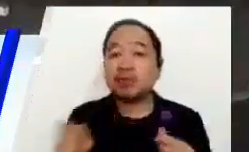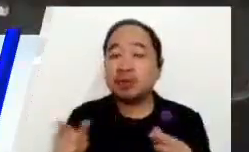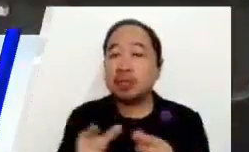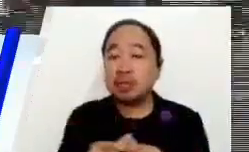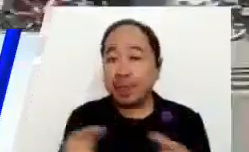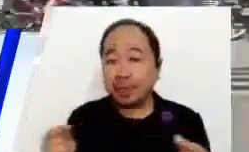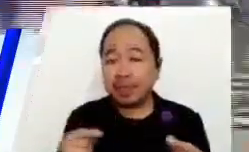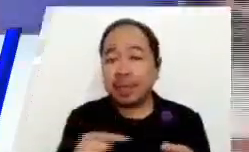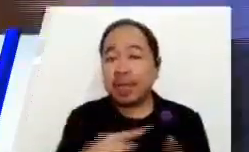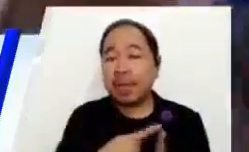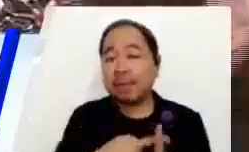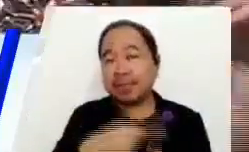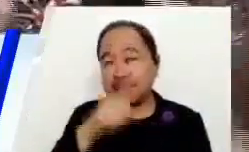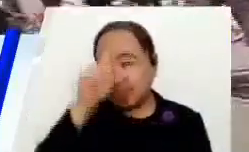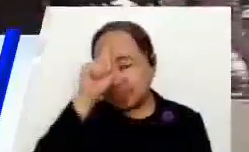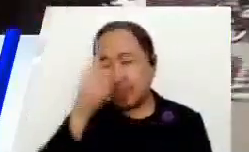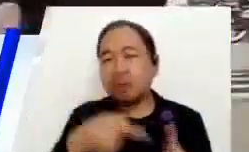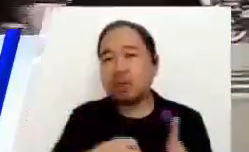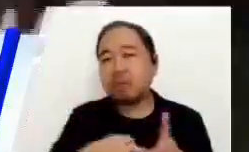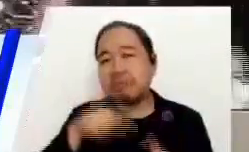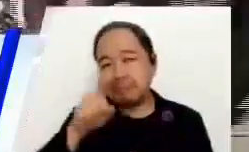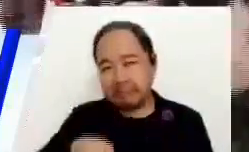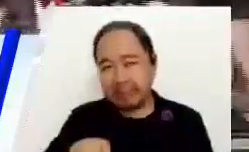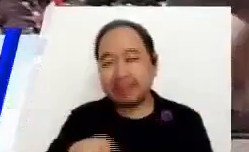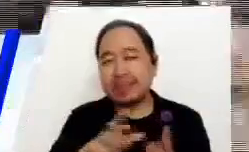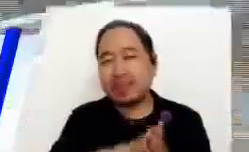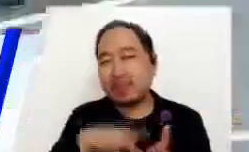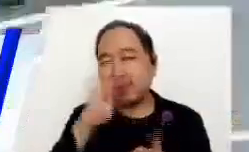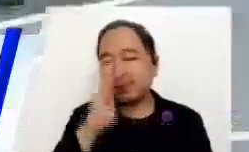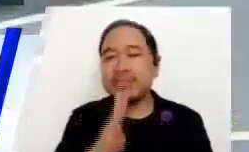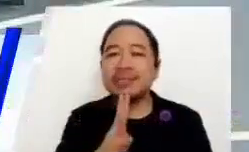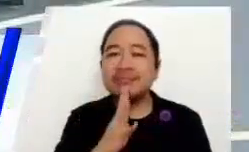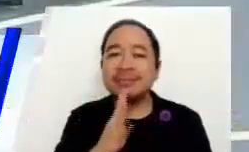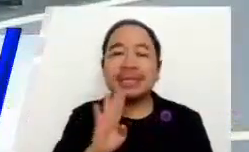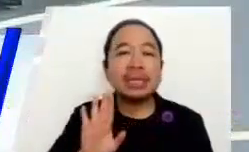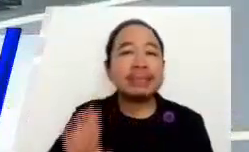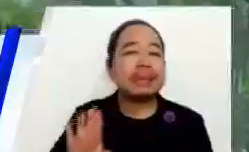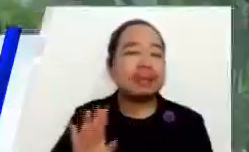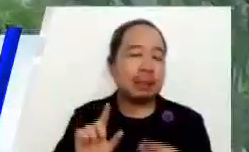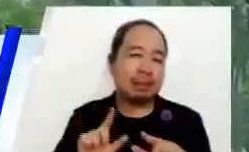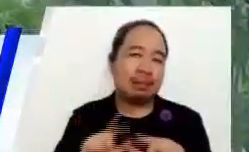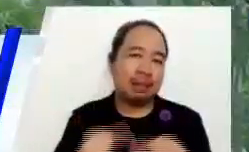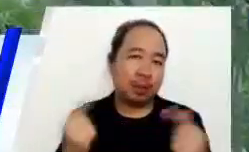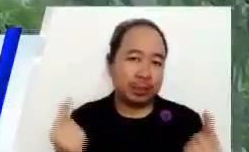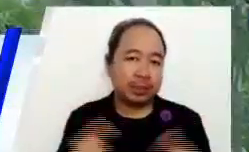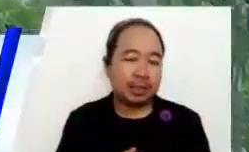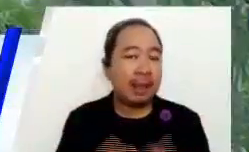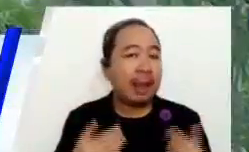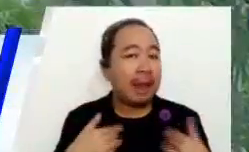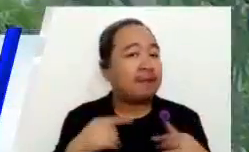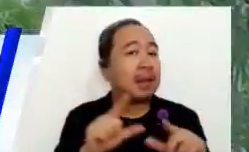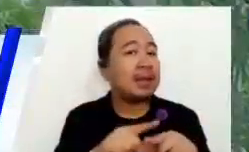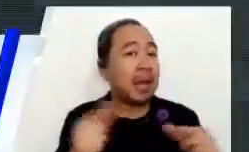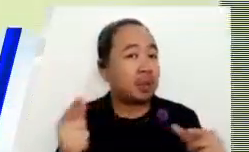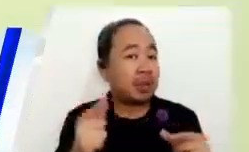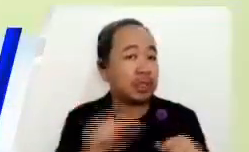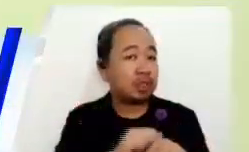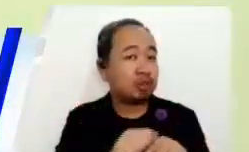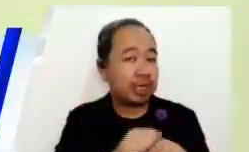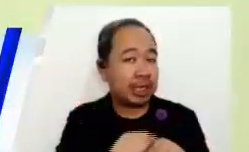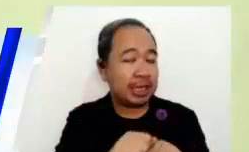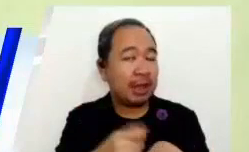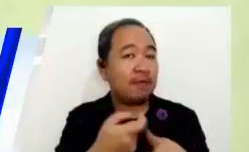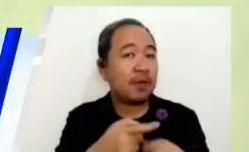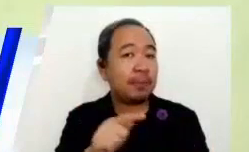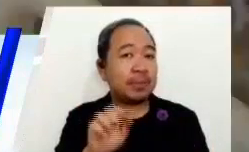ay requirement na marunong kang magsalita ng kanilang wika. Mayroon ding language proficiency training ang TESDA. Sabi